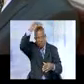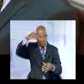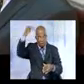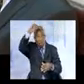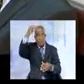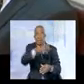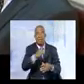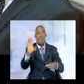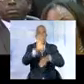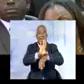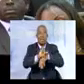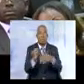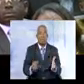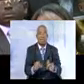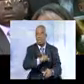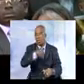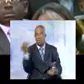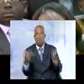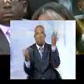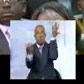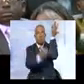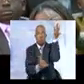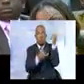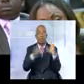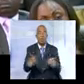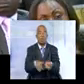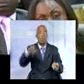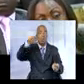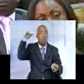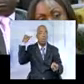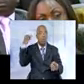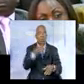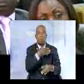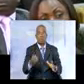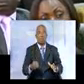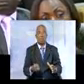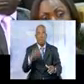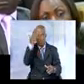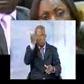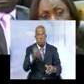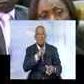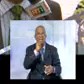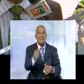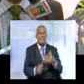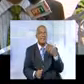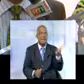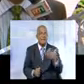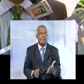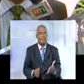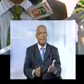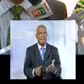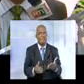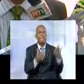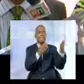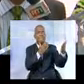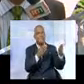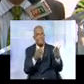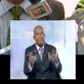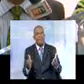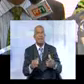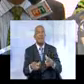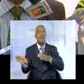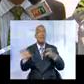et certains pays développés comme le Japon et l'Allemagne. Pourquoi ne pas instaurer cette